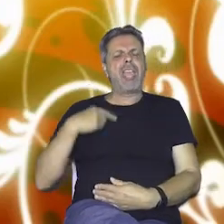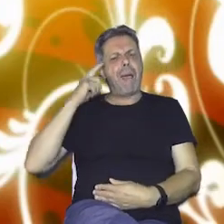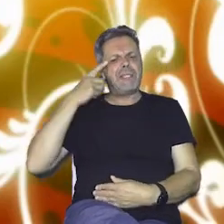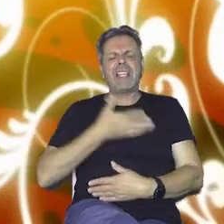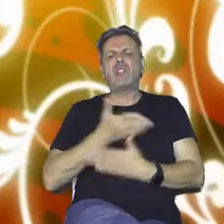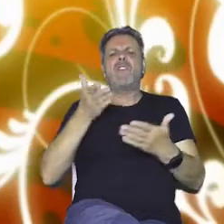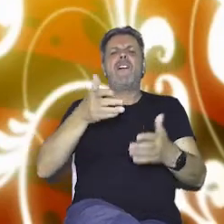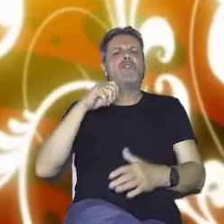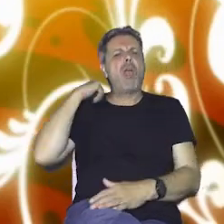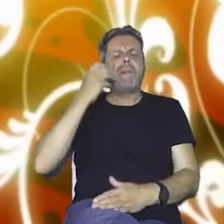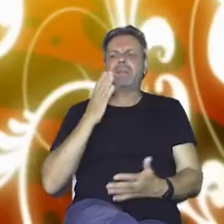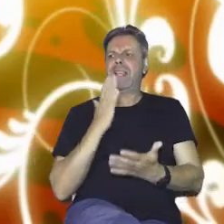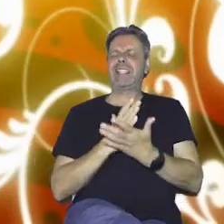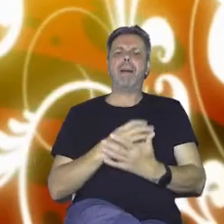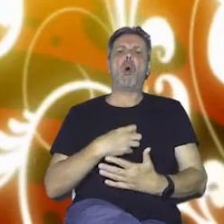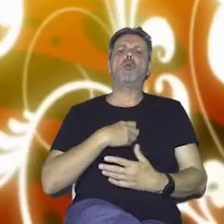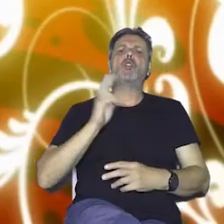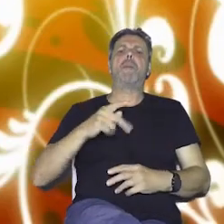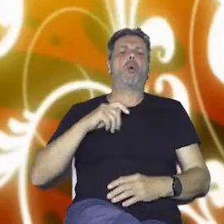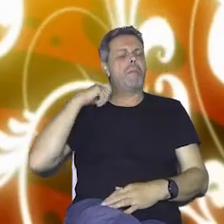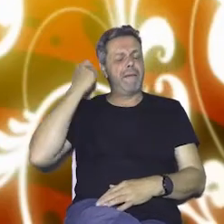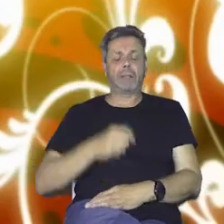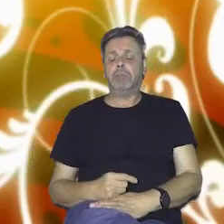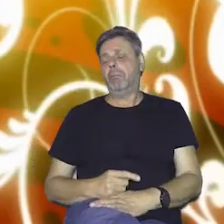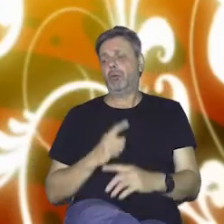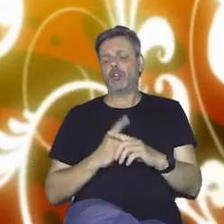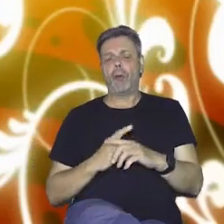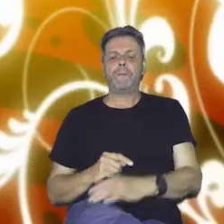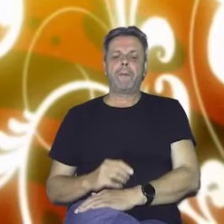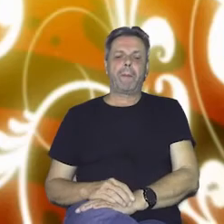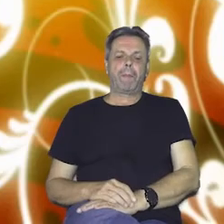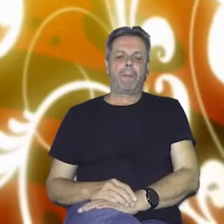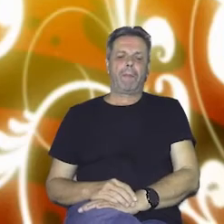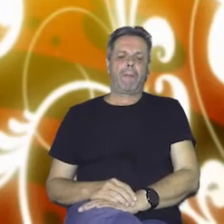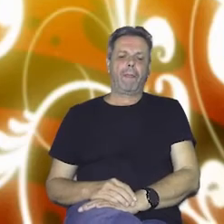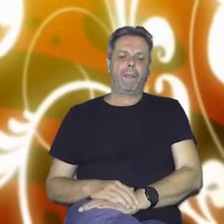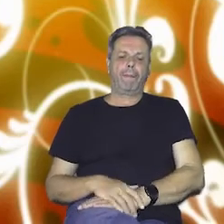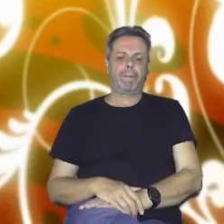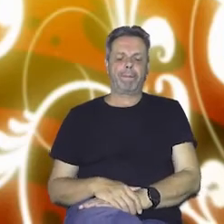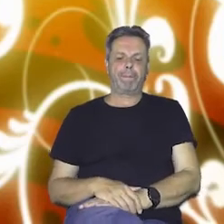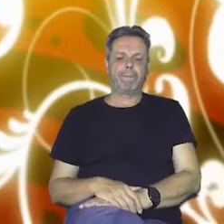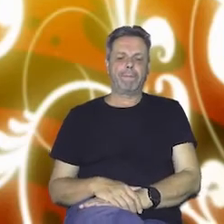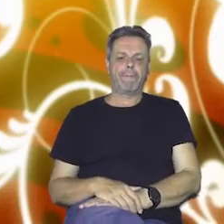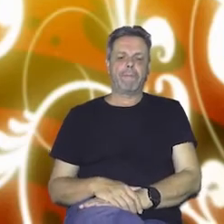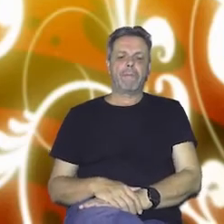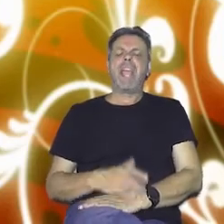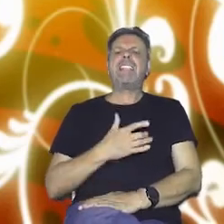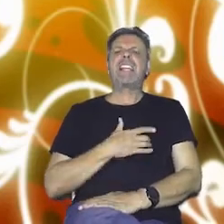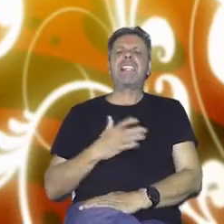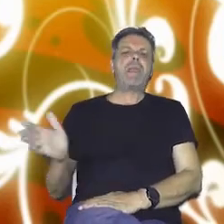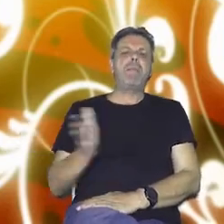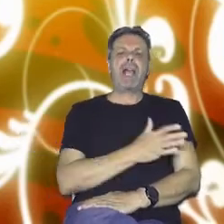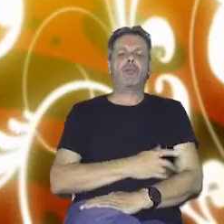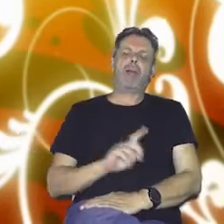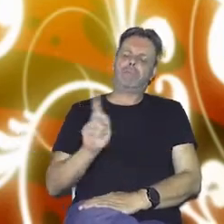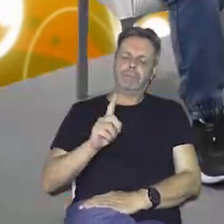tvoje pjesme samo s dušom mogu otpjevati. Da. Ja čak bi srce rekao. Stavila sa strane. Da. Duša,